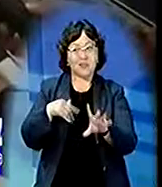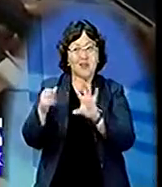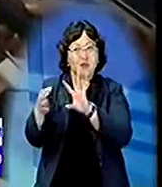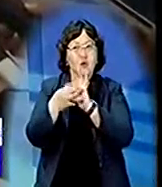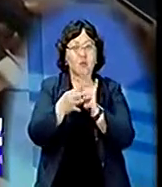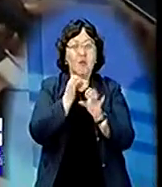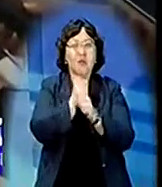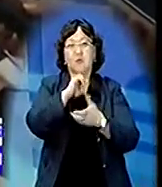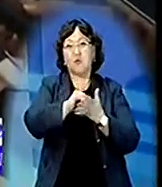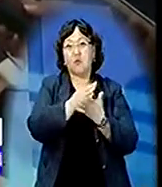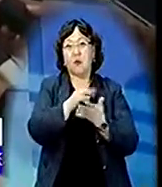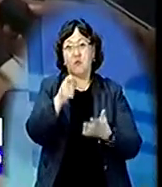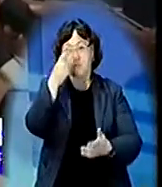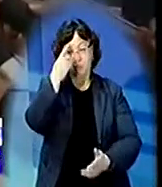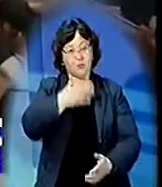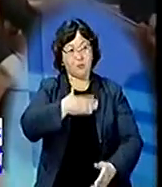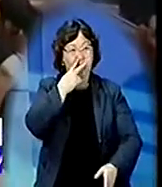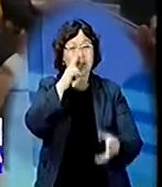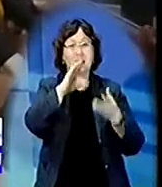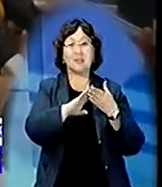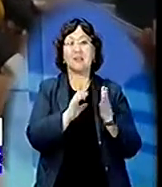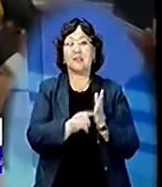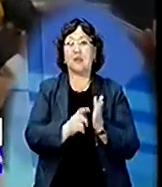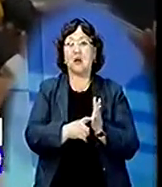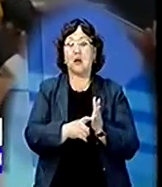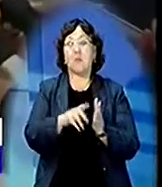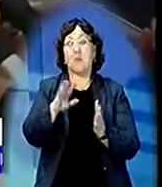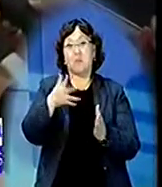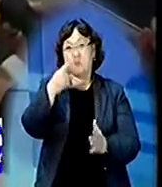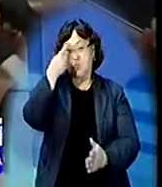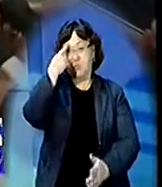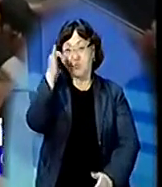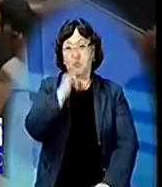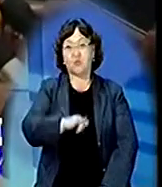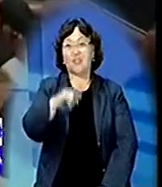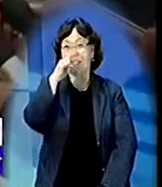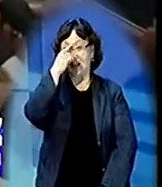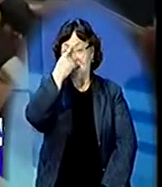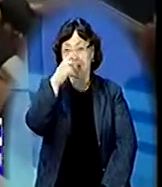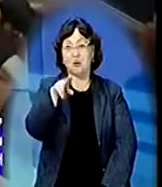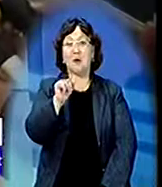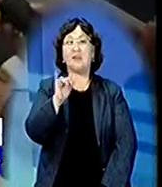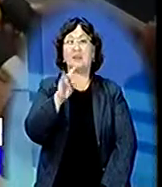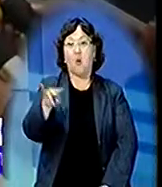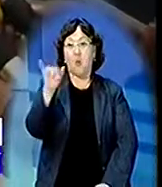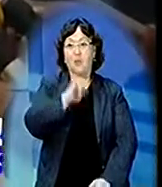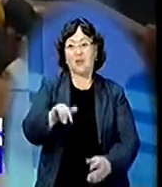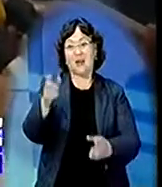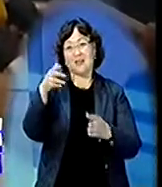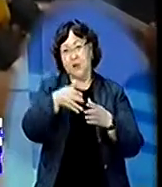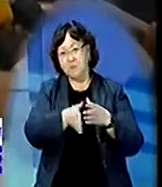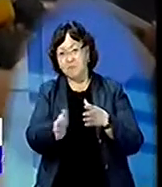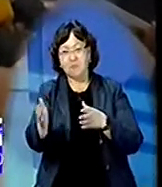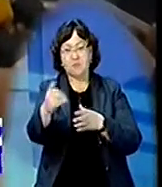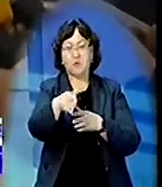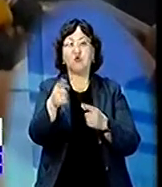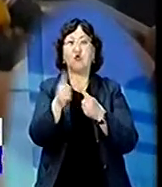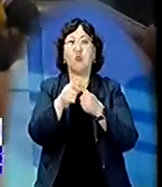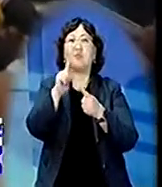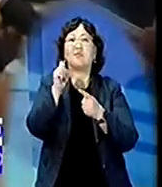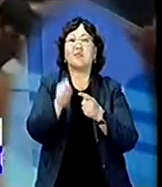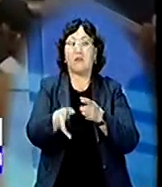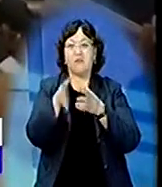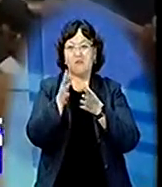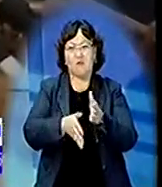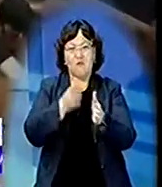танилцсан. Яванда магадгүй Монголоос энэтхэг Пакистанаар дамжаад тэр тийшгээ төмөр зам явчих ч юм уу. Ийм боломж ч